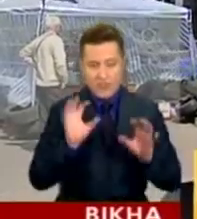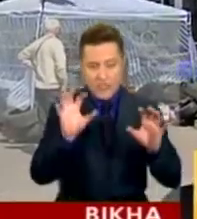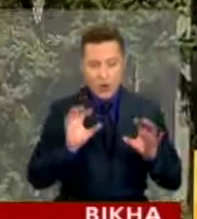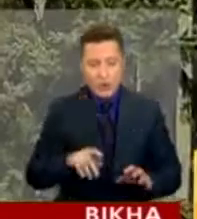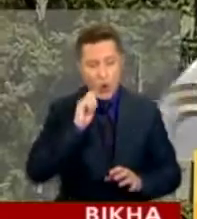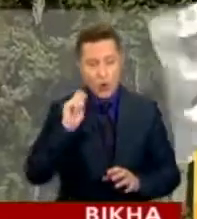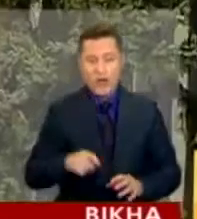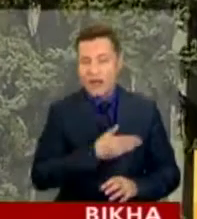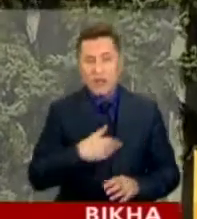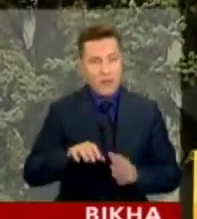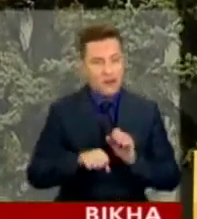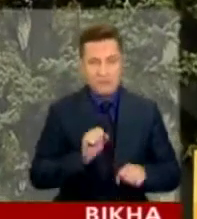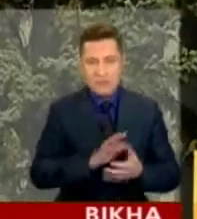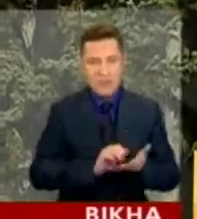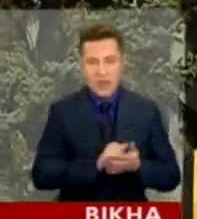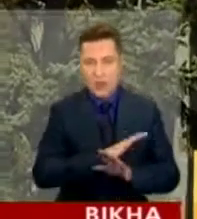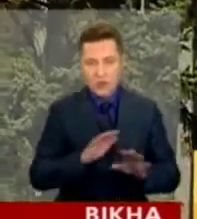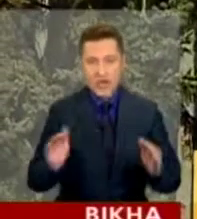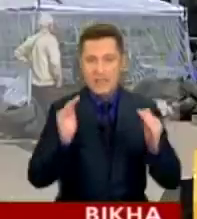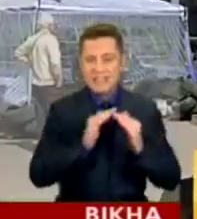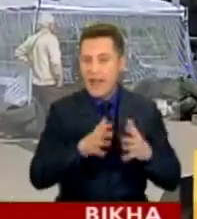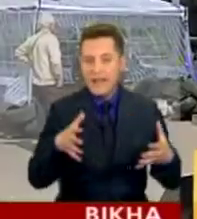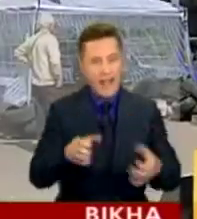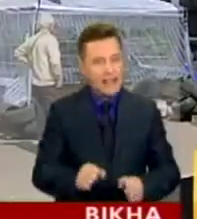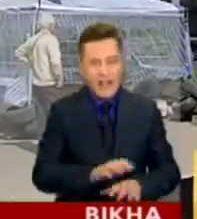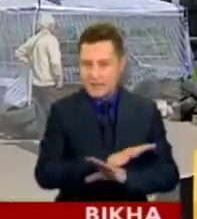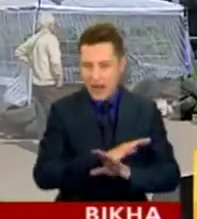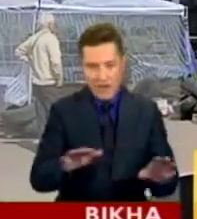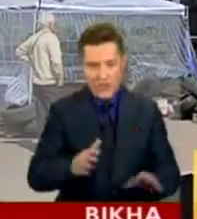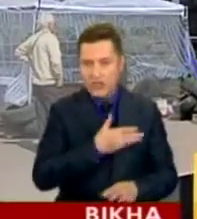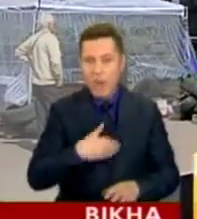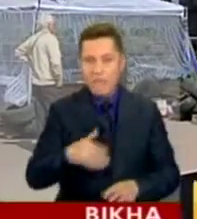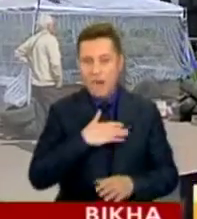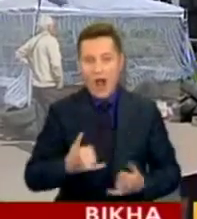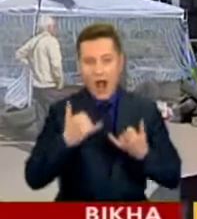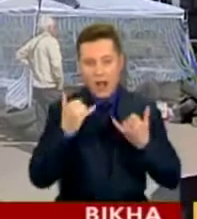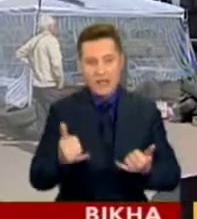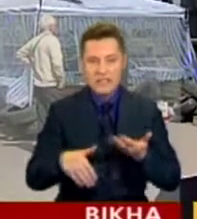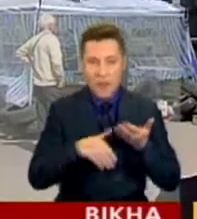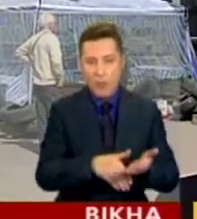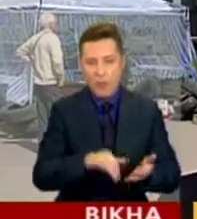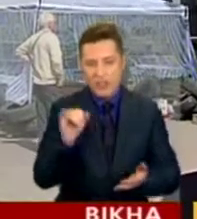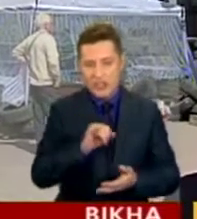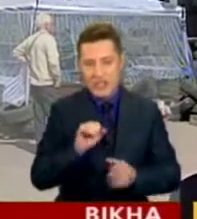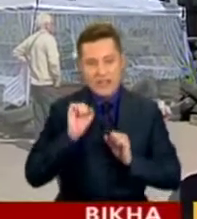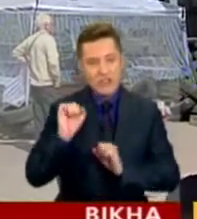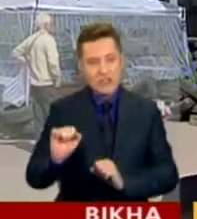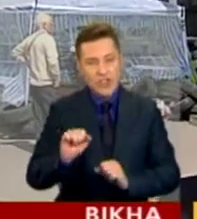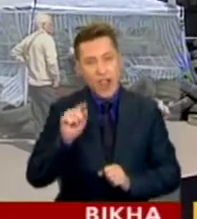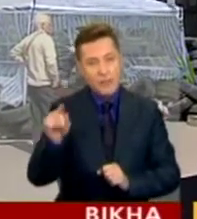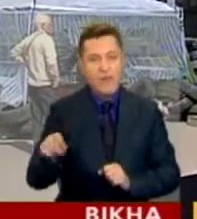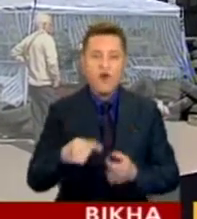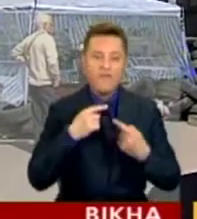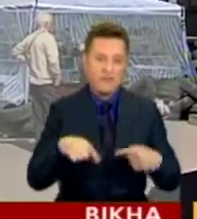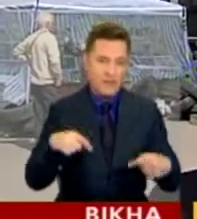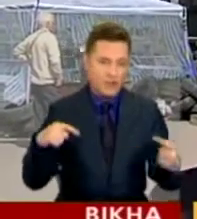не нарушали. Здание це не захвачене. Ми оказуємо допомогу і захищаємо його від всіх